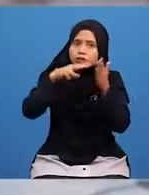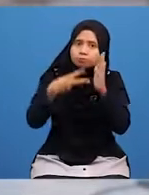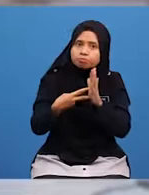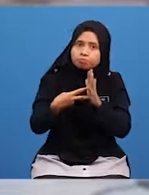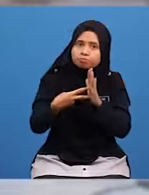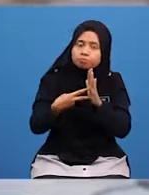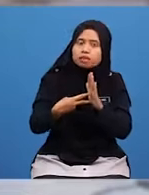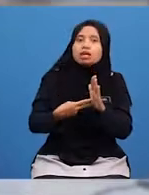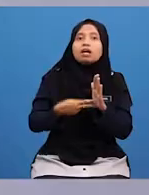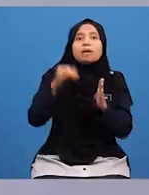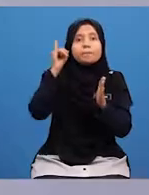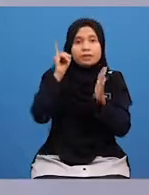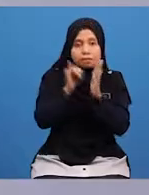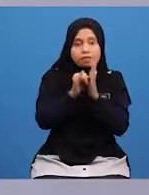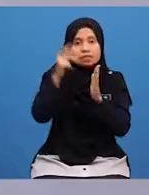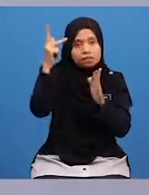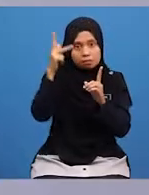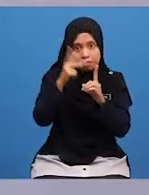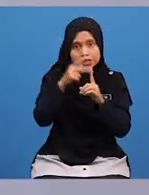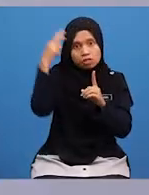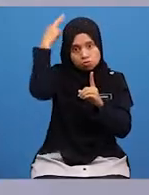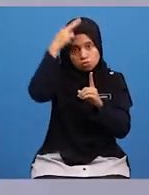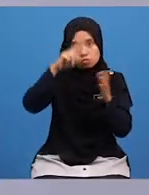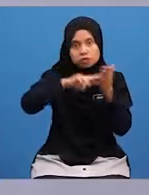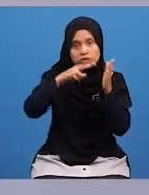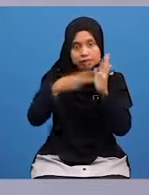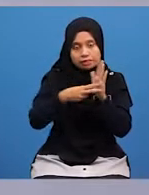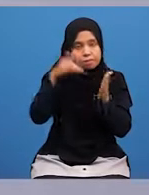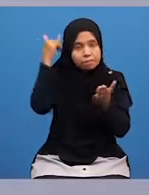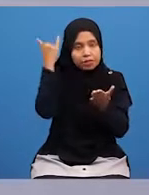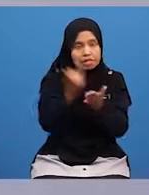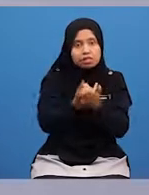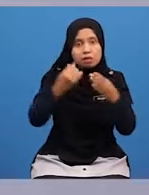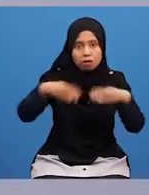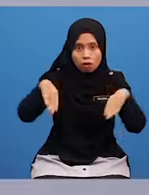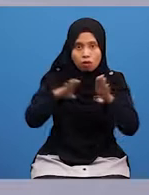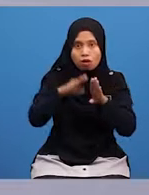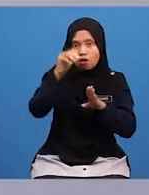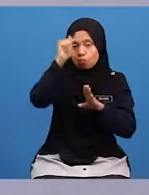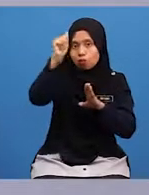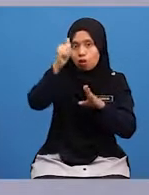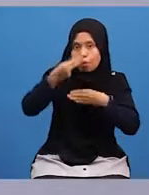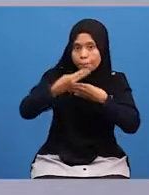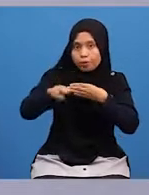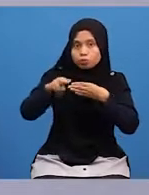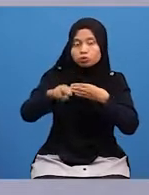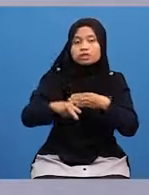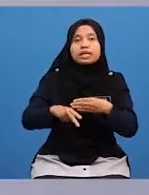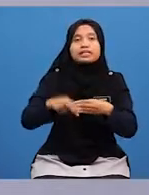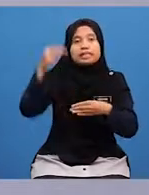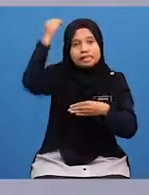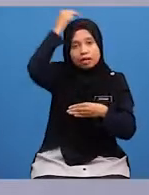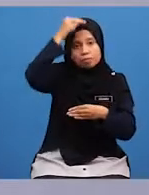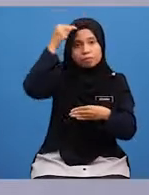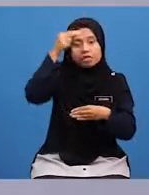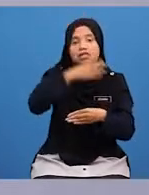Rasul? Beriman kepada Rasul bermaksud meyakini bahawa Allah mengutuskan para